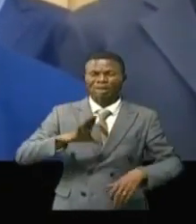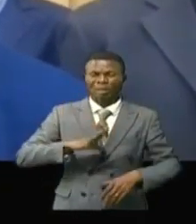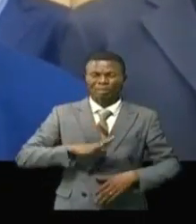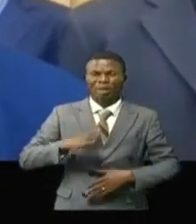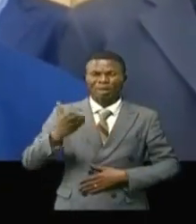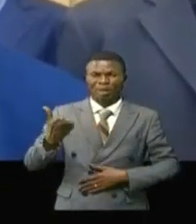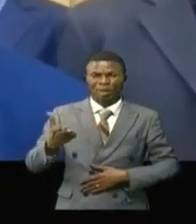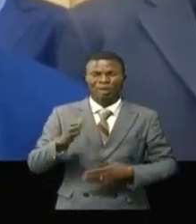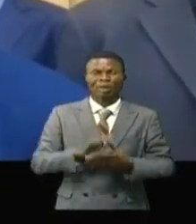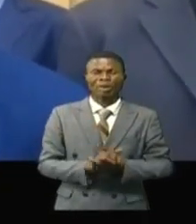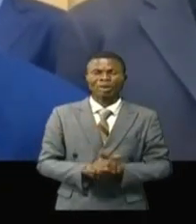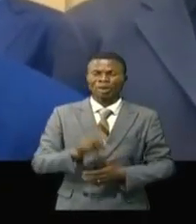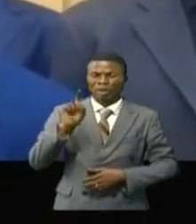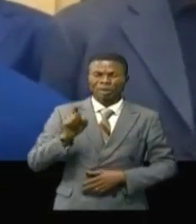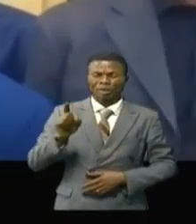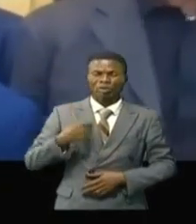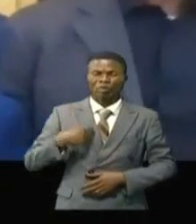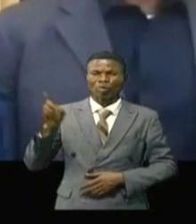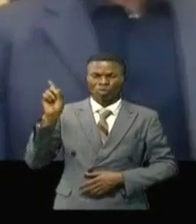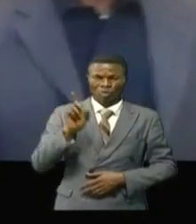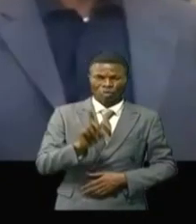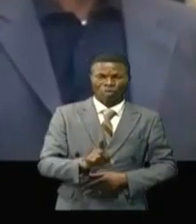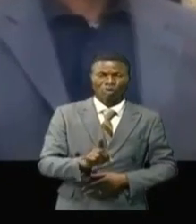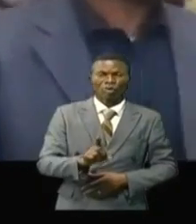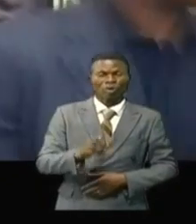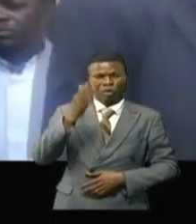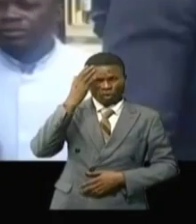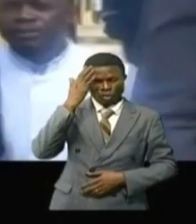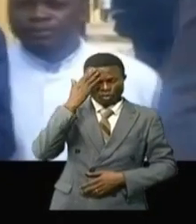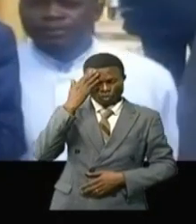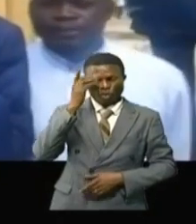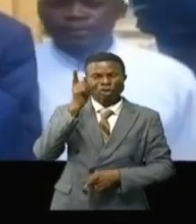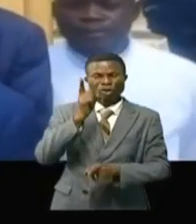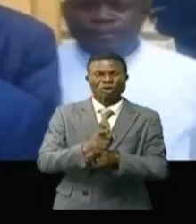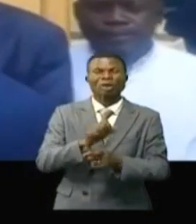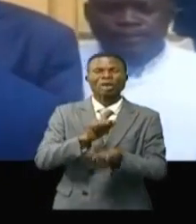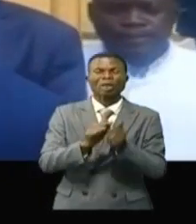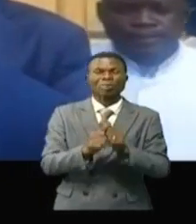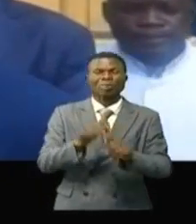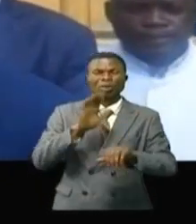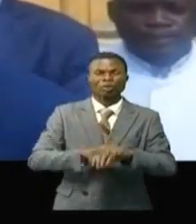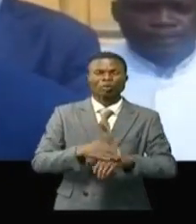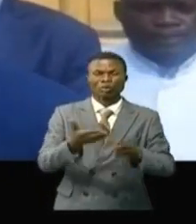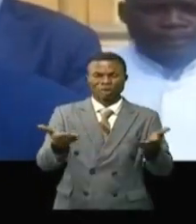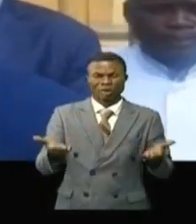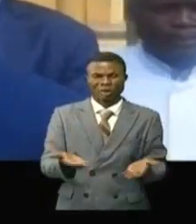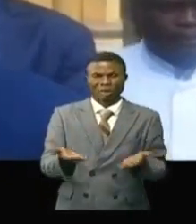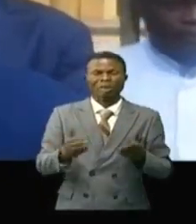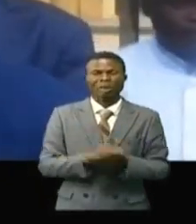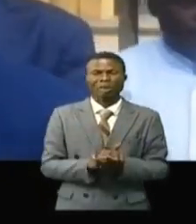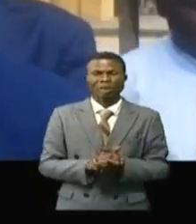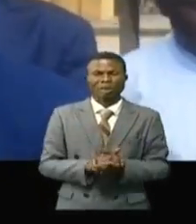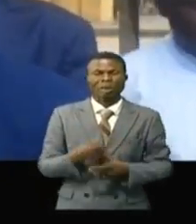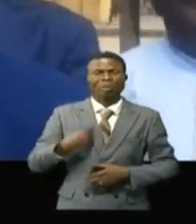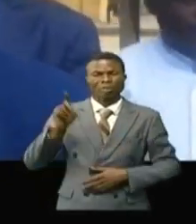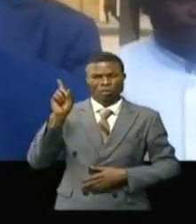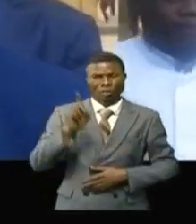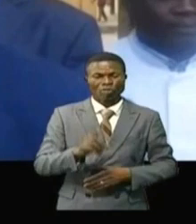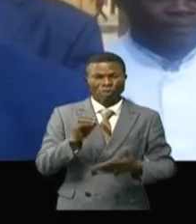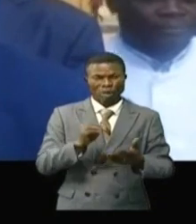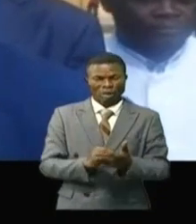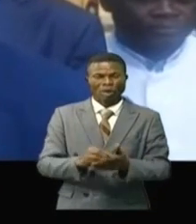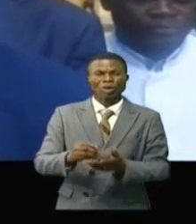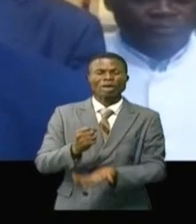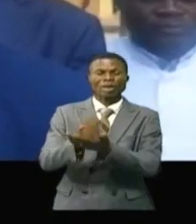Et il fallait ce déplacement pour nous rendre compte de toute la situation. Et au niveau de la